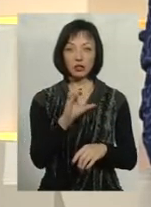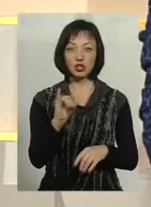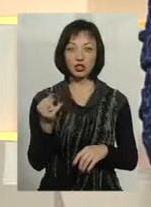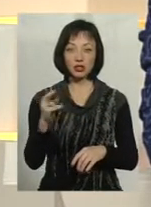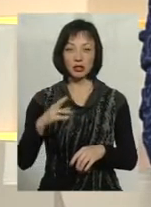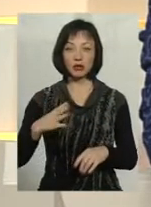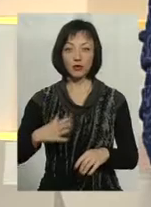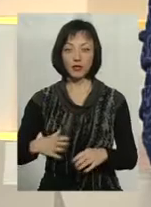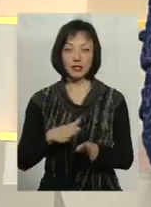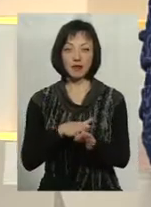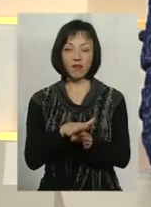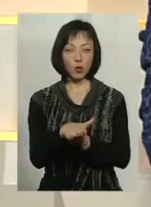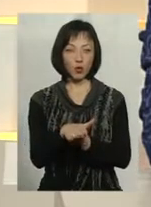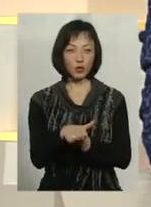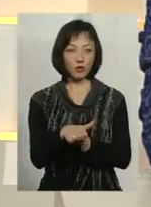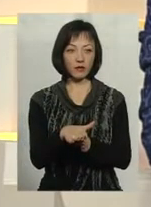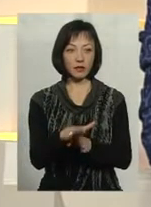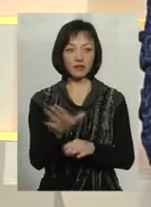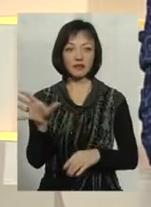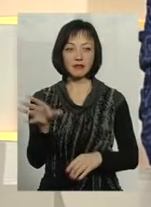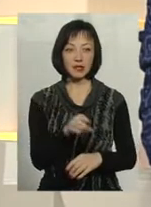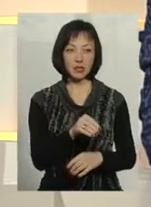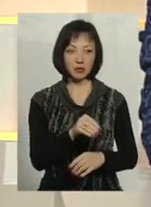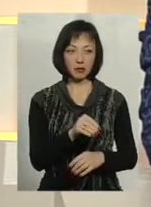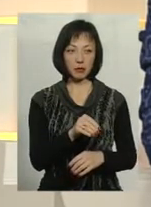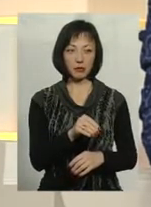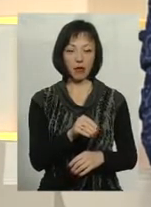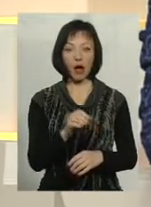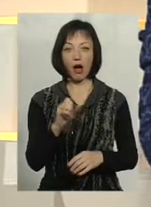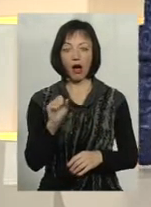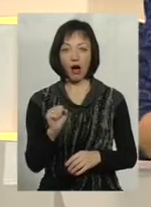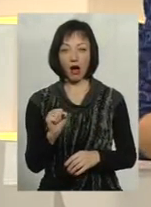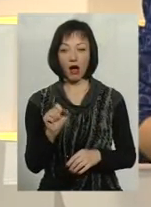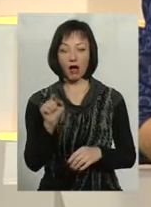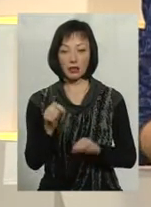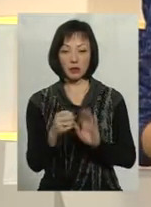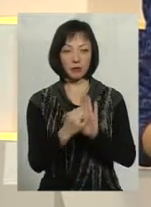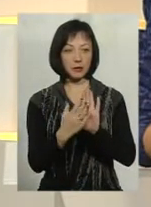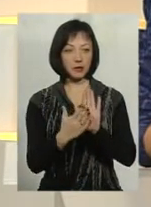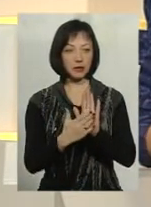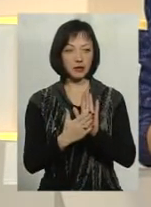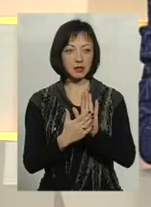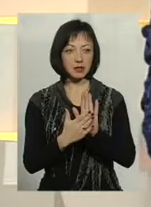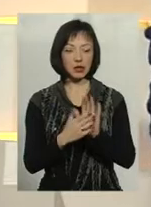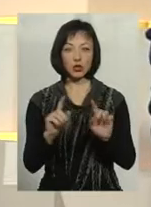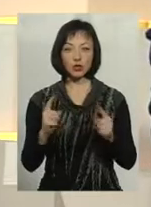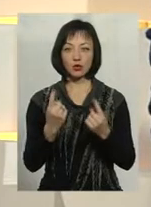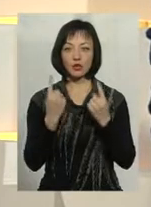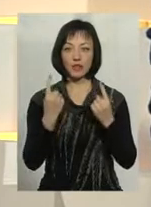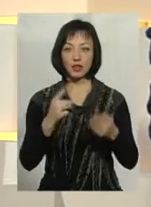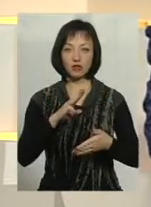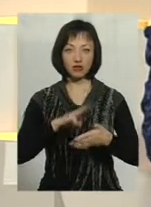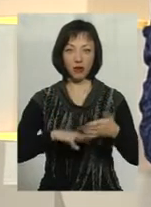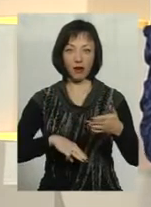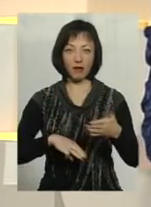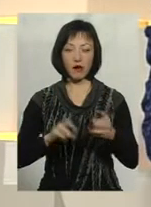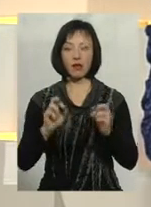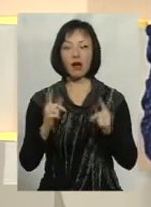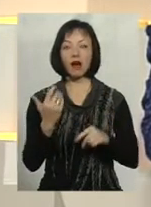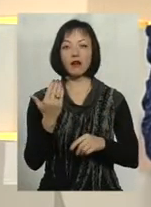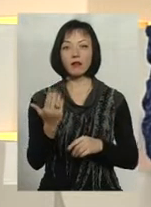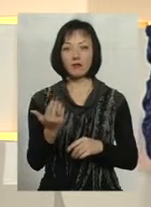оптових ринків, він же член громадської ради при облдержадміністрації. А також сьогодні у нас у